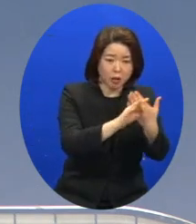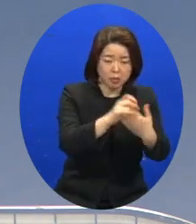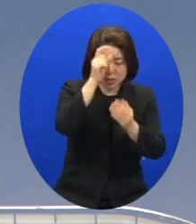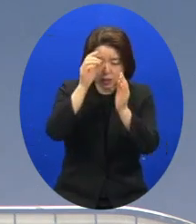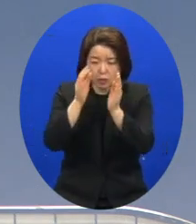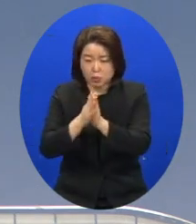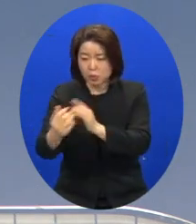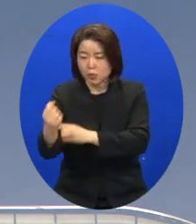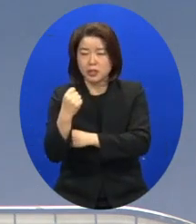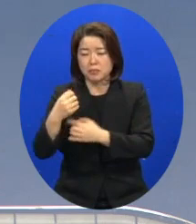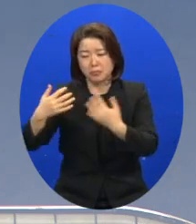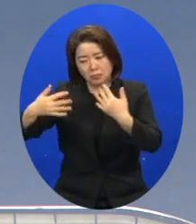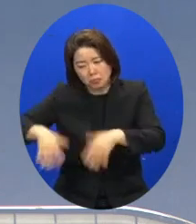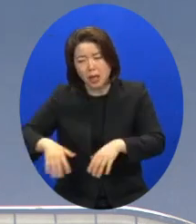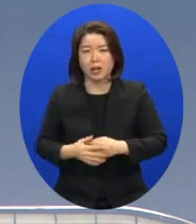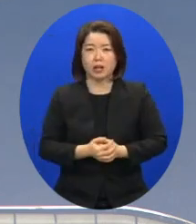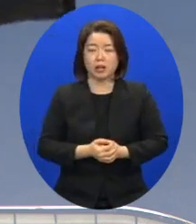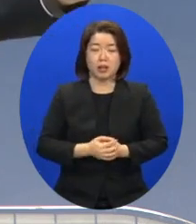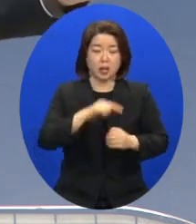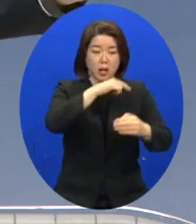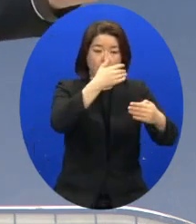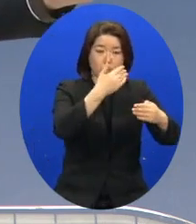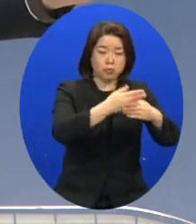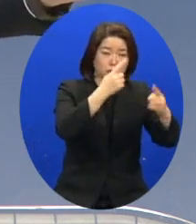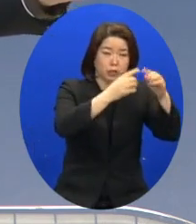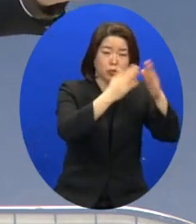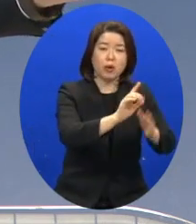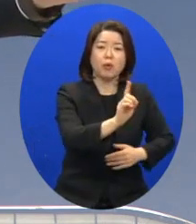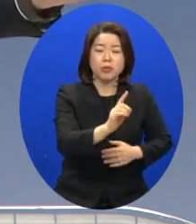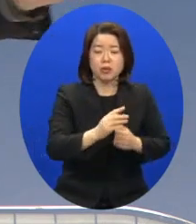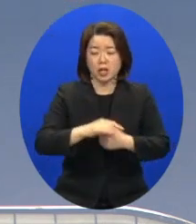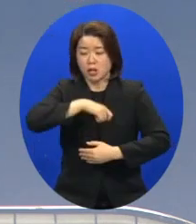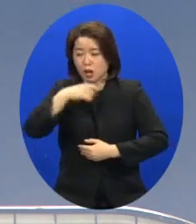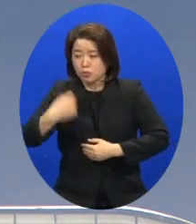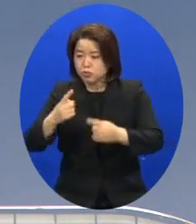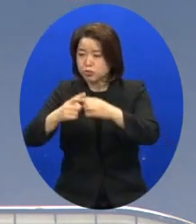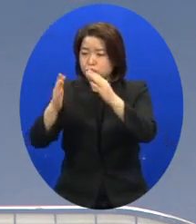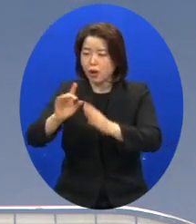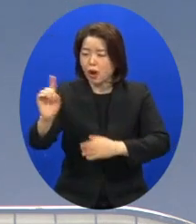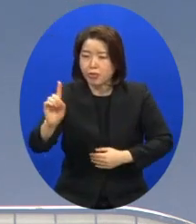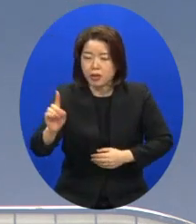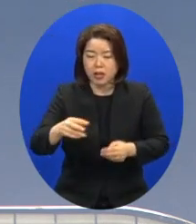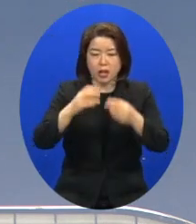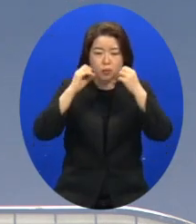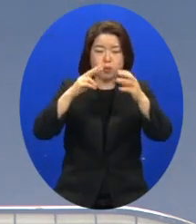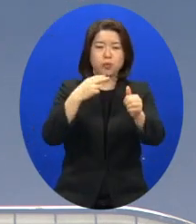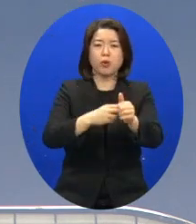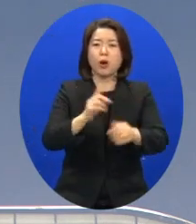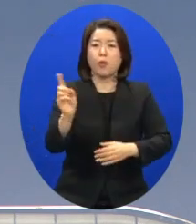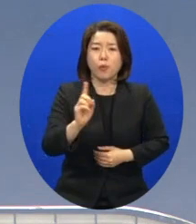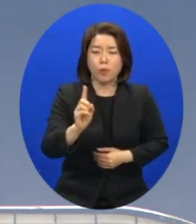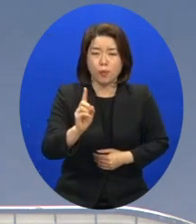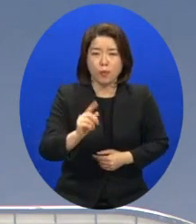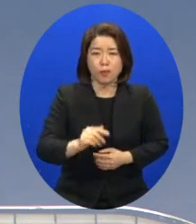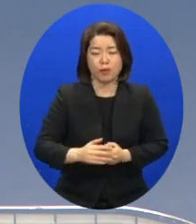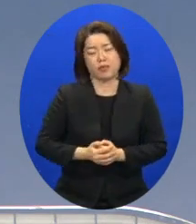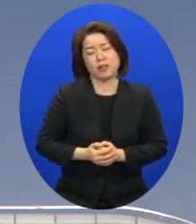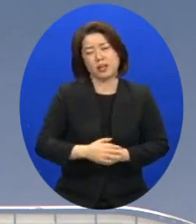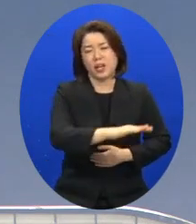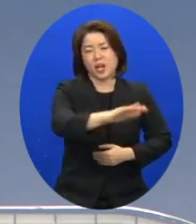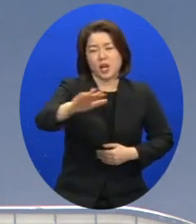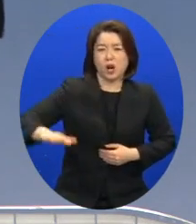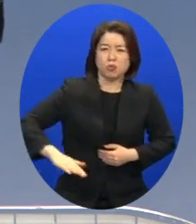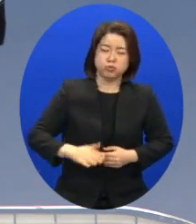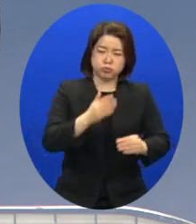버려요 북한 교회는 어떻게 해요 중국 교회는 어떻게 하냐고요 선교사 님들은 어떻게 하고 지금 우리 중에